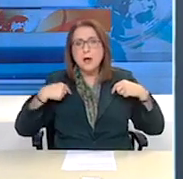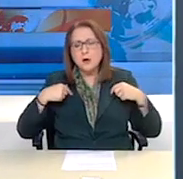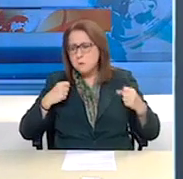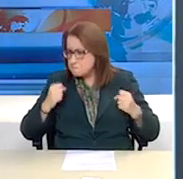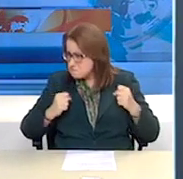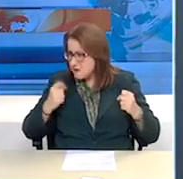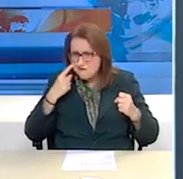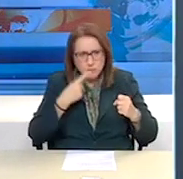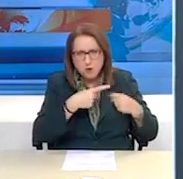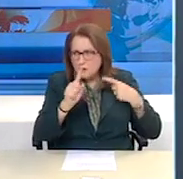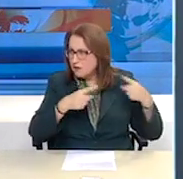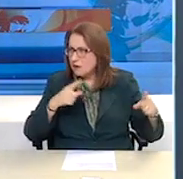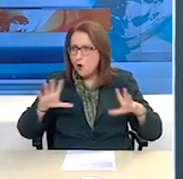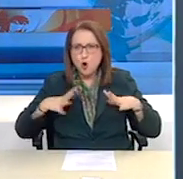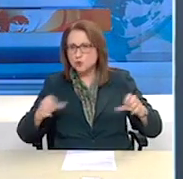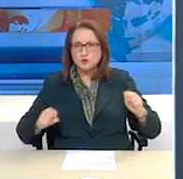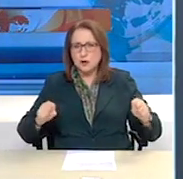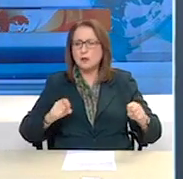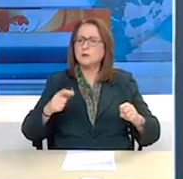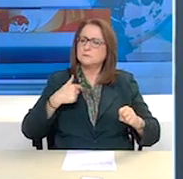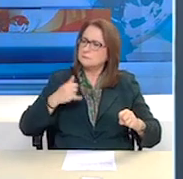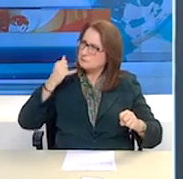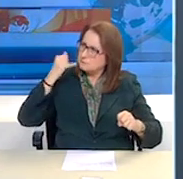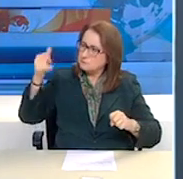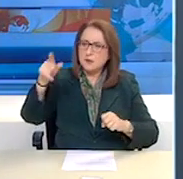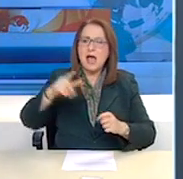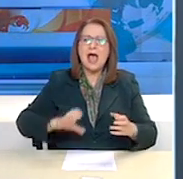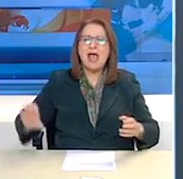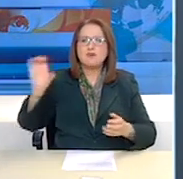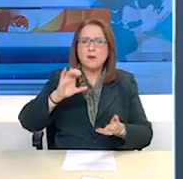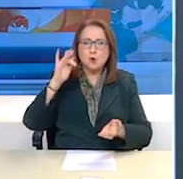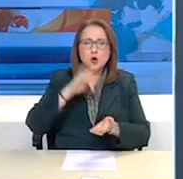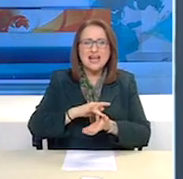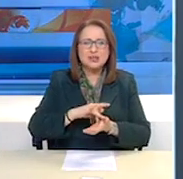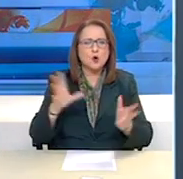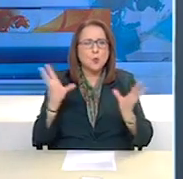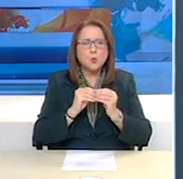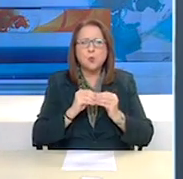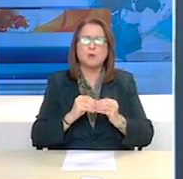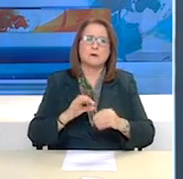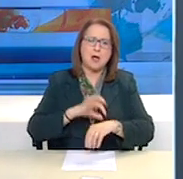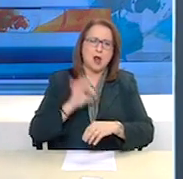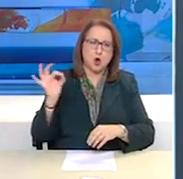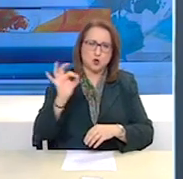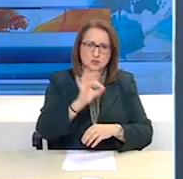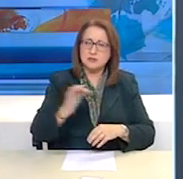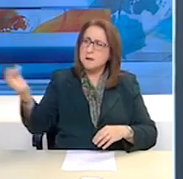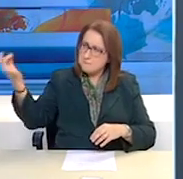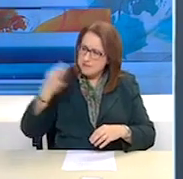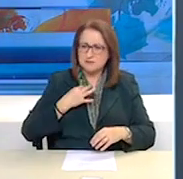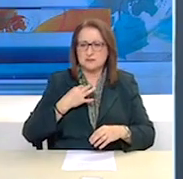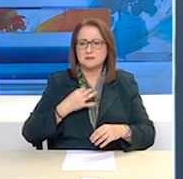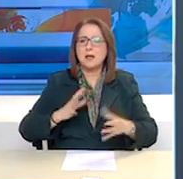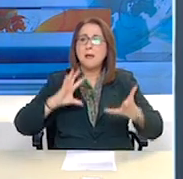το Ευρωπαϊκό Κέντρο Πρόληψης Νόσων, το Ευρωπαϊκό CDC. Και τους ζήτησα να τοποθετηθούν επίσημα για αυτό το θέμα. Ο Παγκόσμιος Οργανισμός